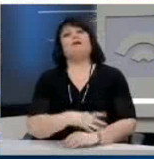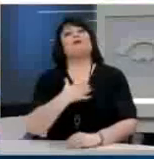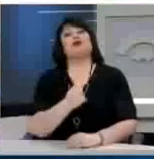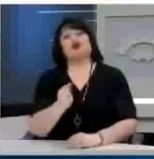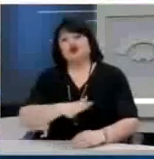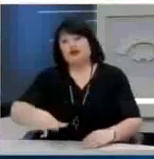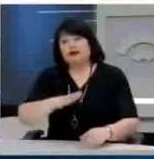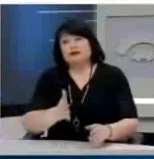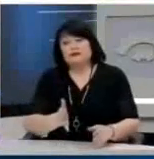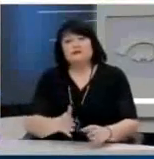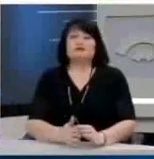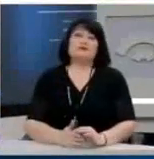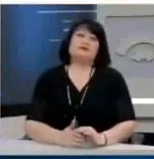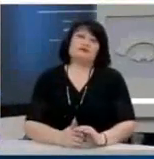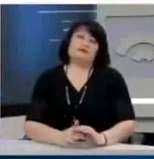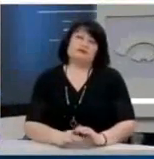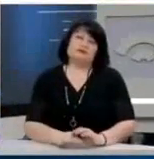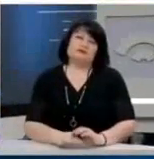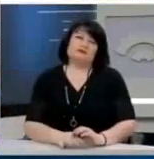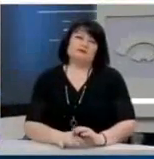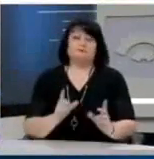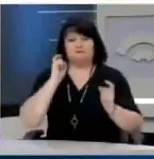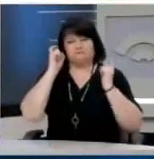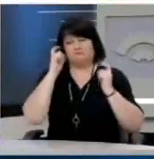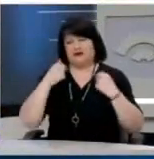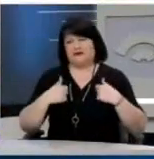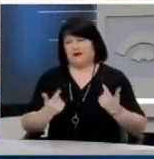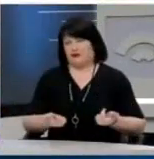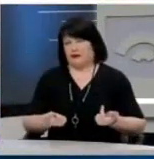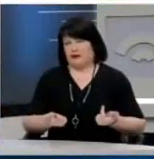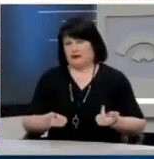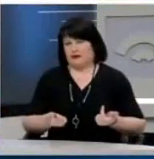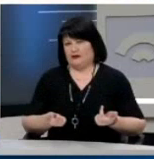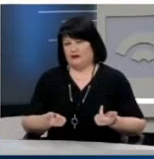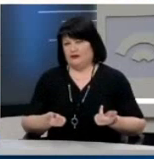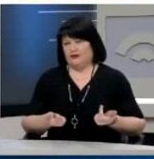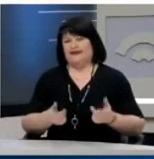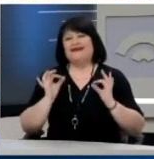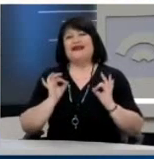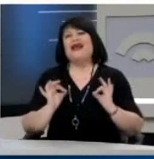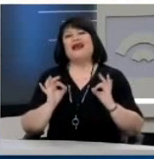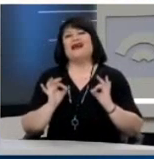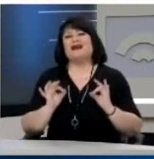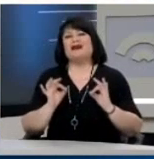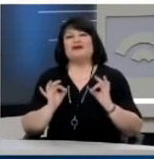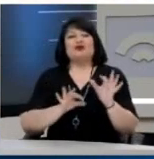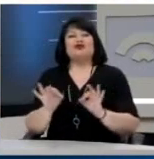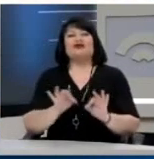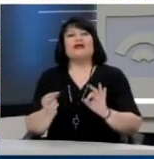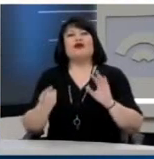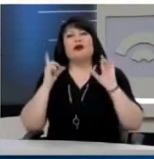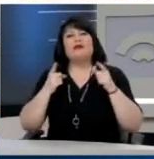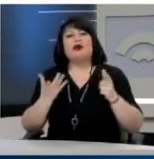λαού, αλλά αναρωτιέμαι για το ποιο ακριβώς είναι αυτό το σχέδιο της